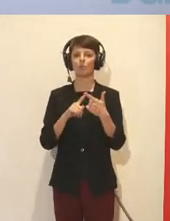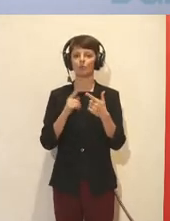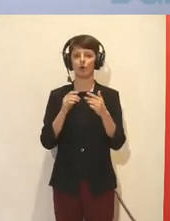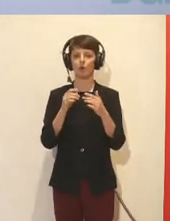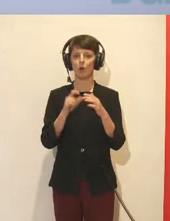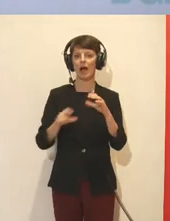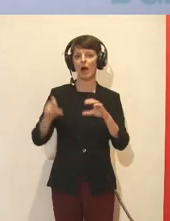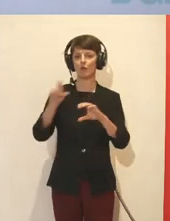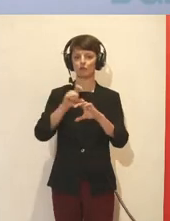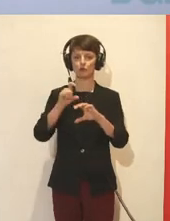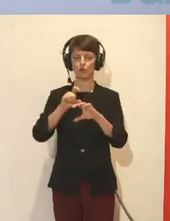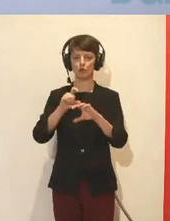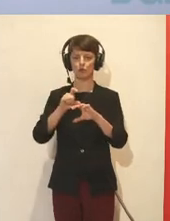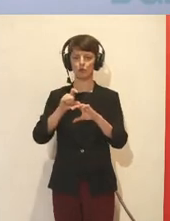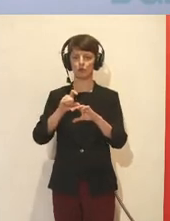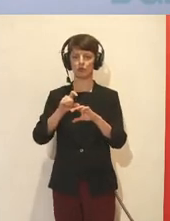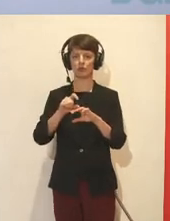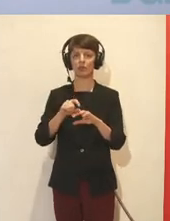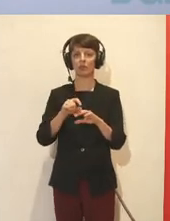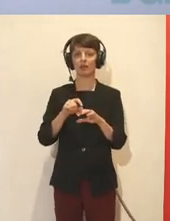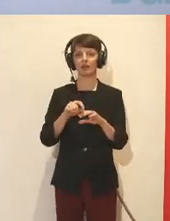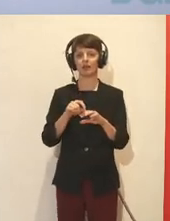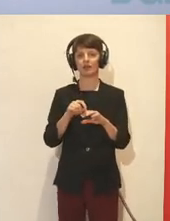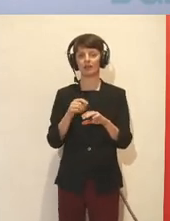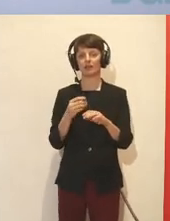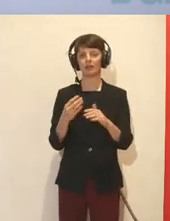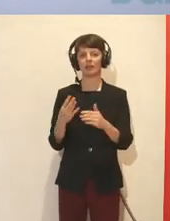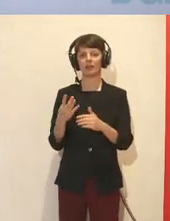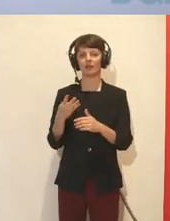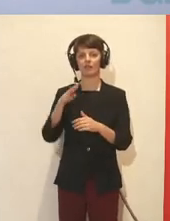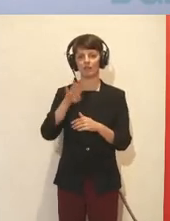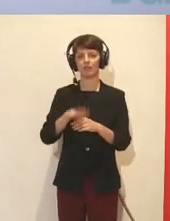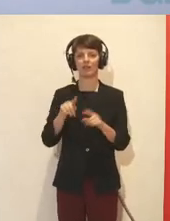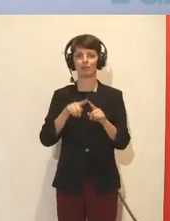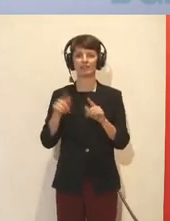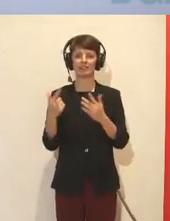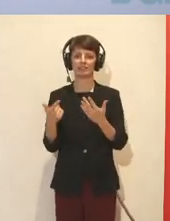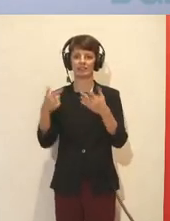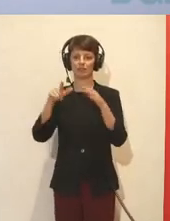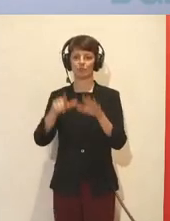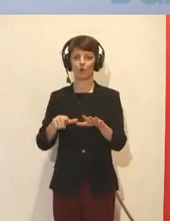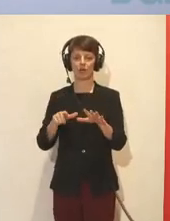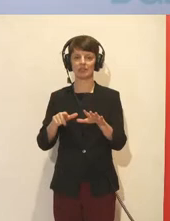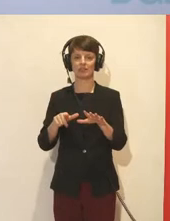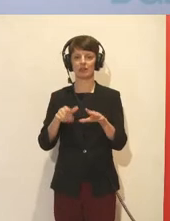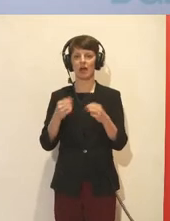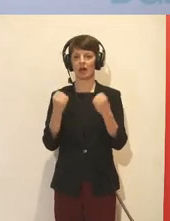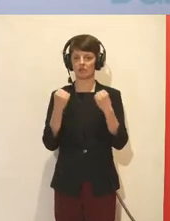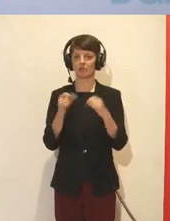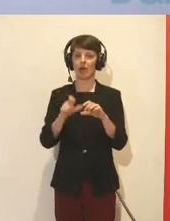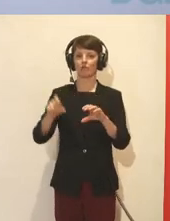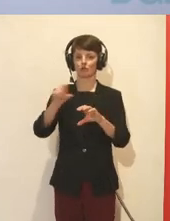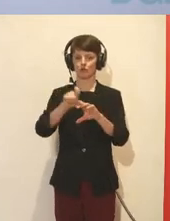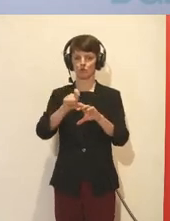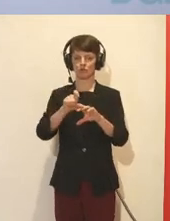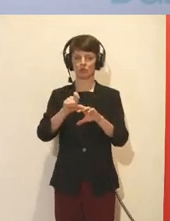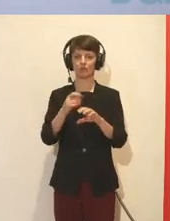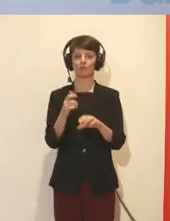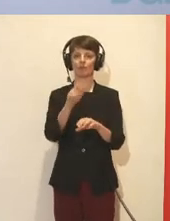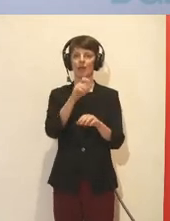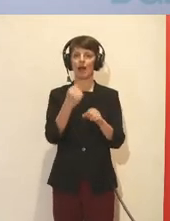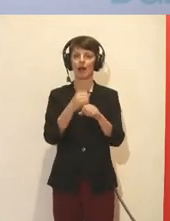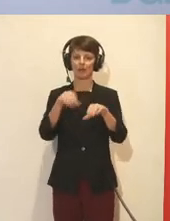nach vier beziehungsweise sieben monate sichert die betroffenen arbeitnehmerinnen und